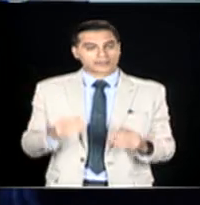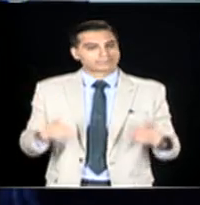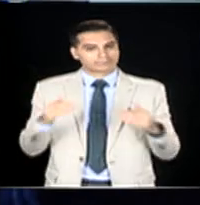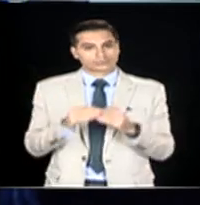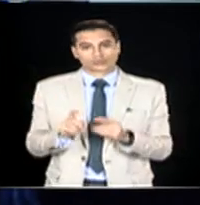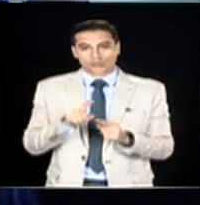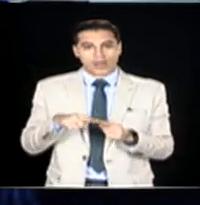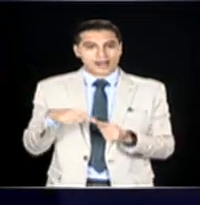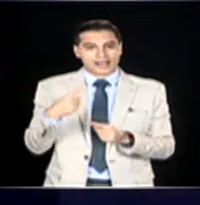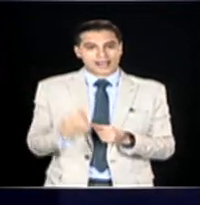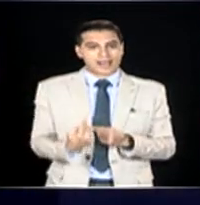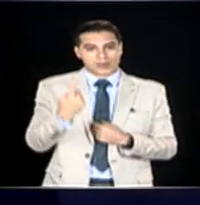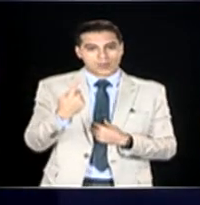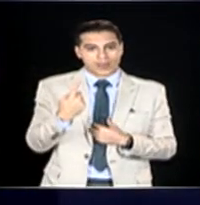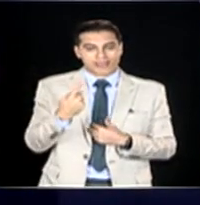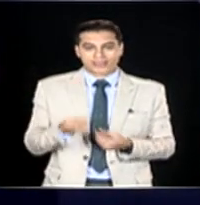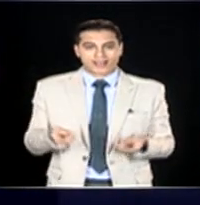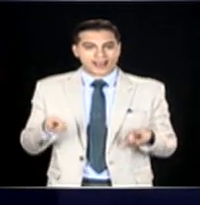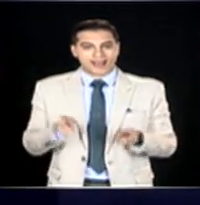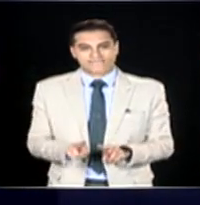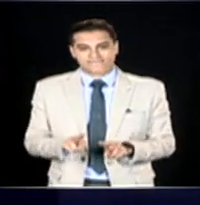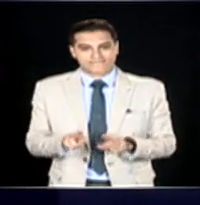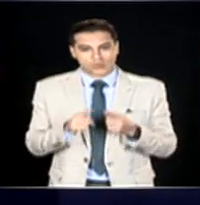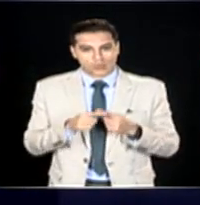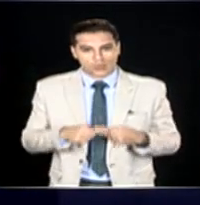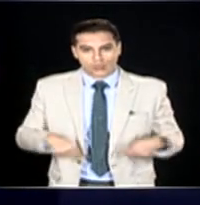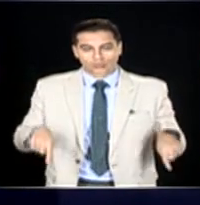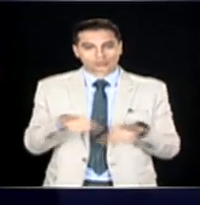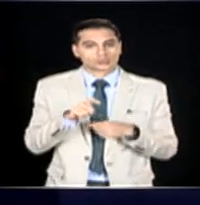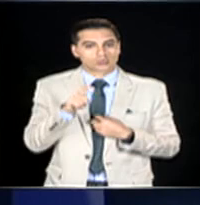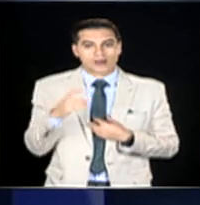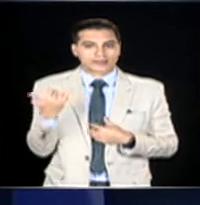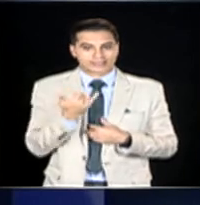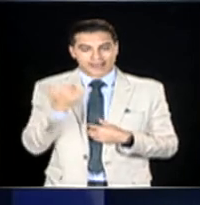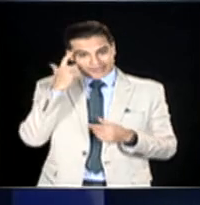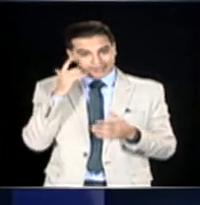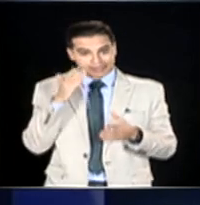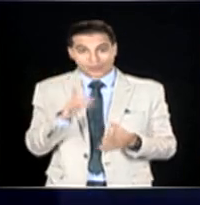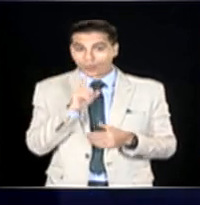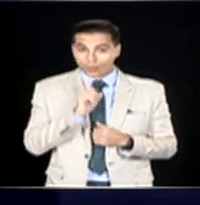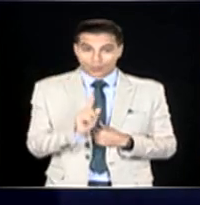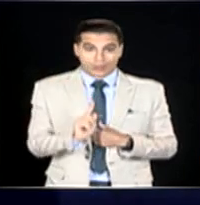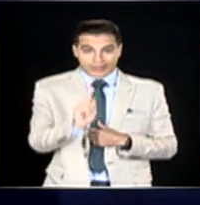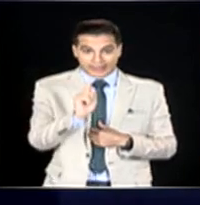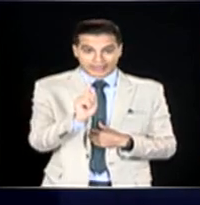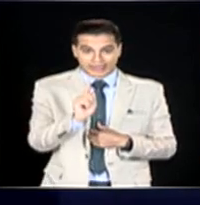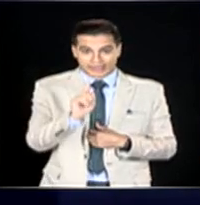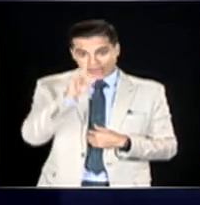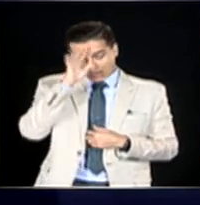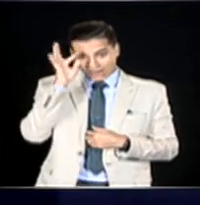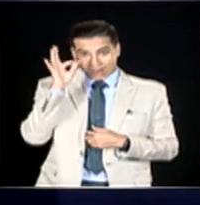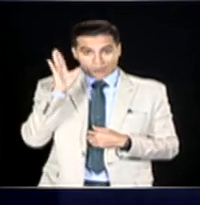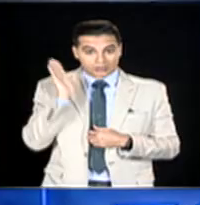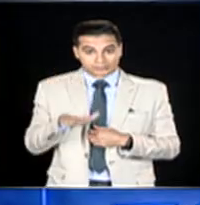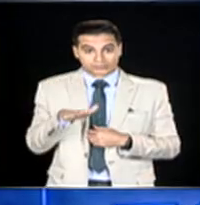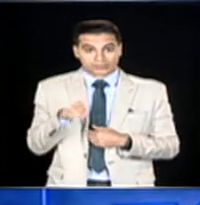السؤال اللي جاي كالعادة سؤال سهل، ولكن